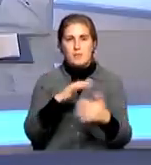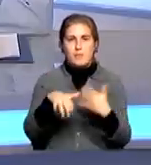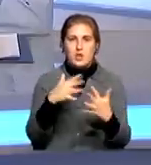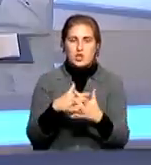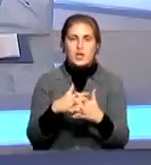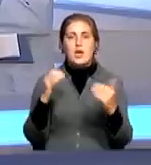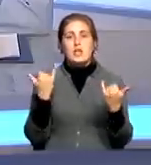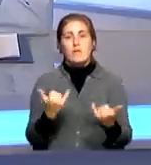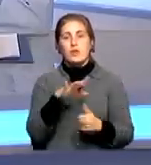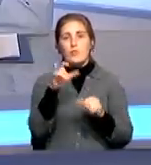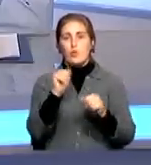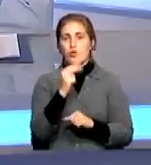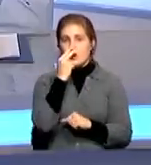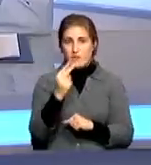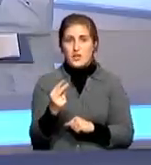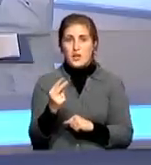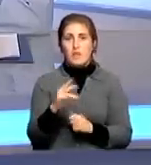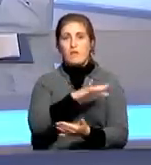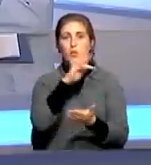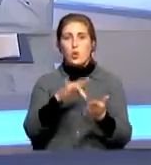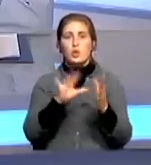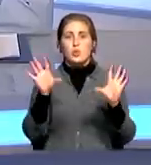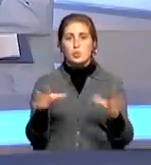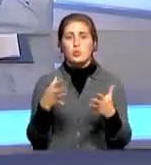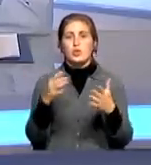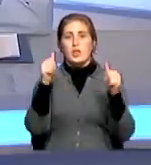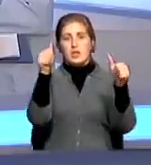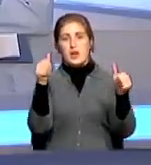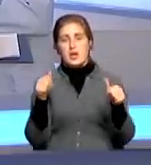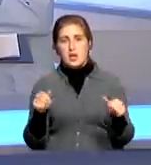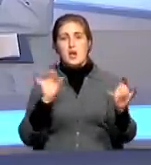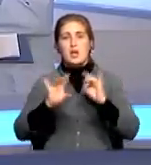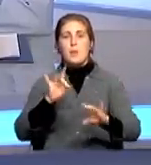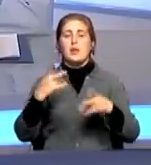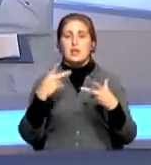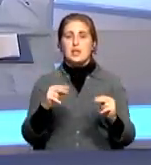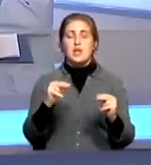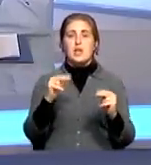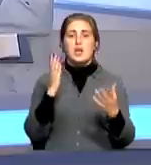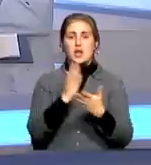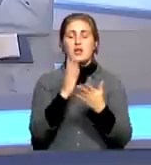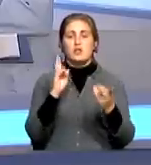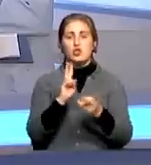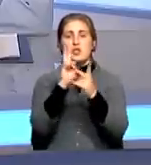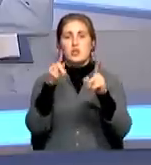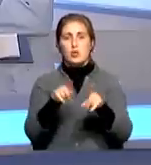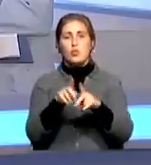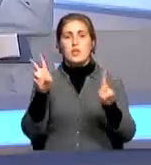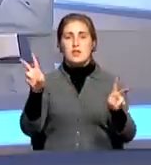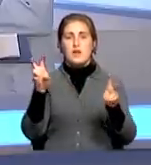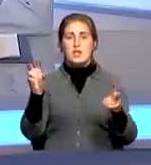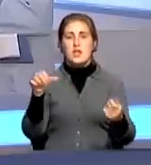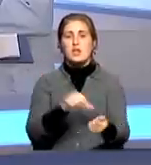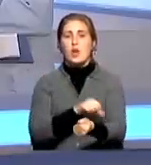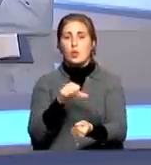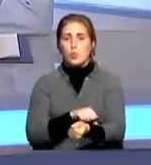вы можете видеть в городе случай трафаретной рекламы, где, соответственно, встречается такого рода название